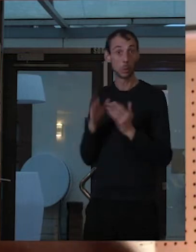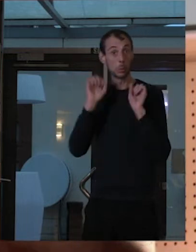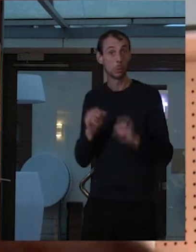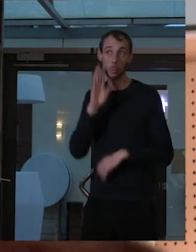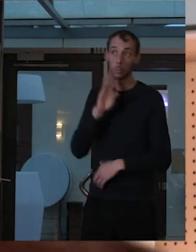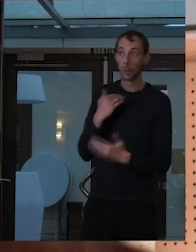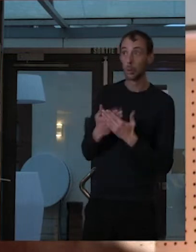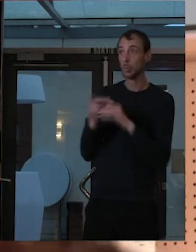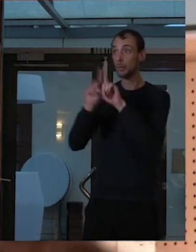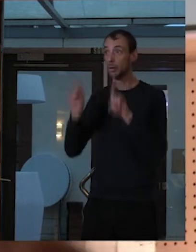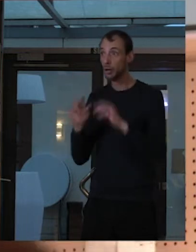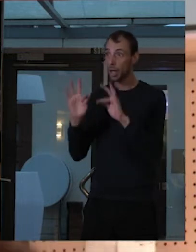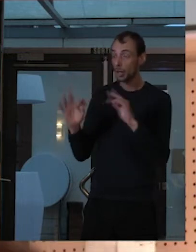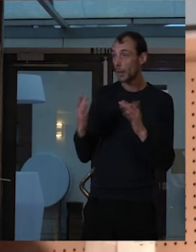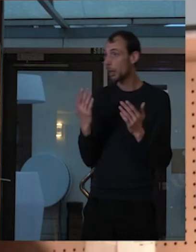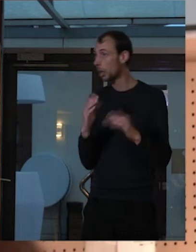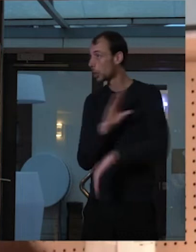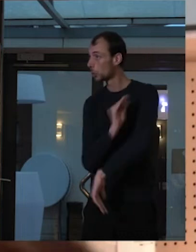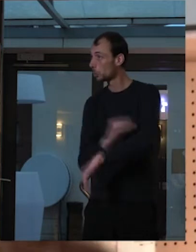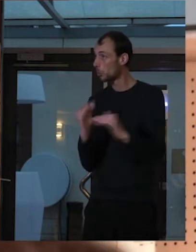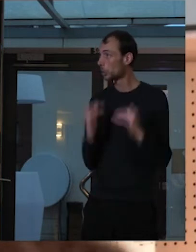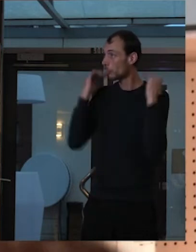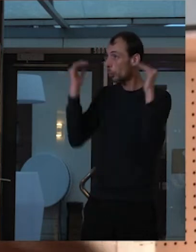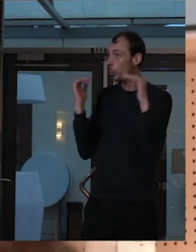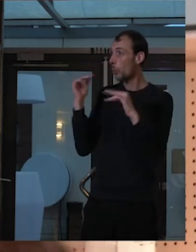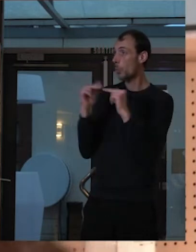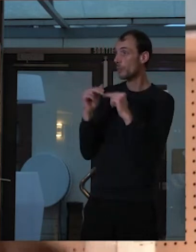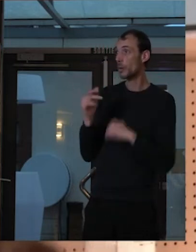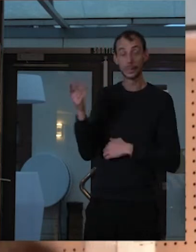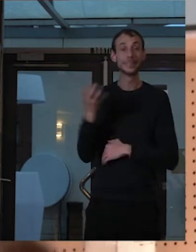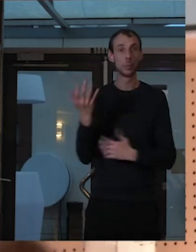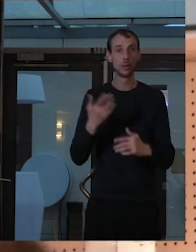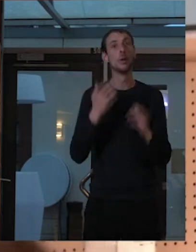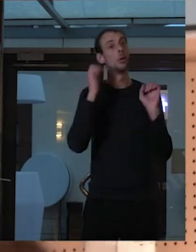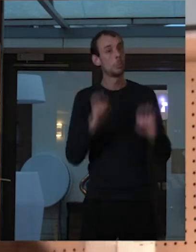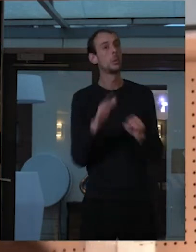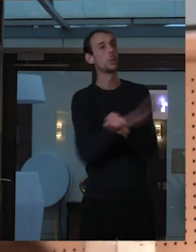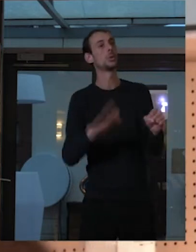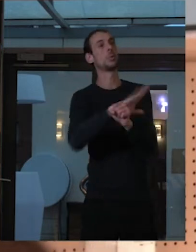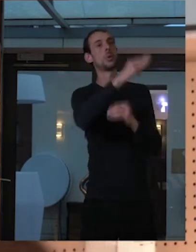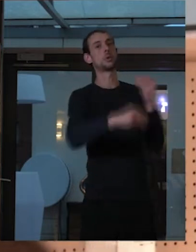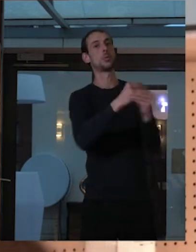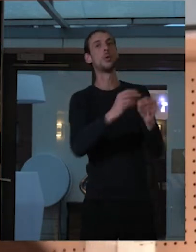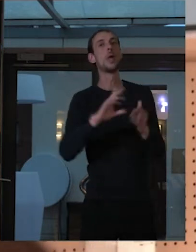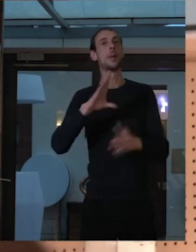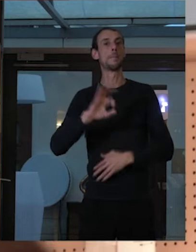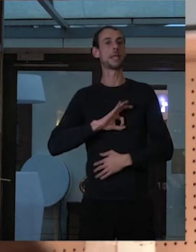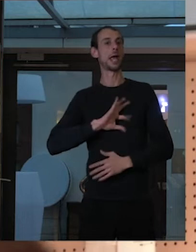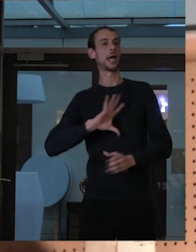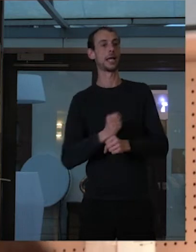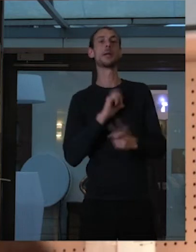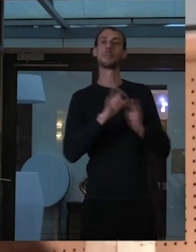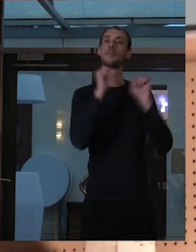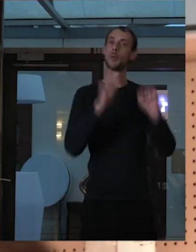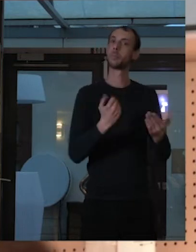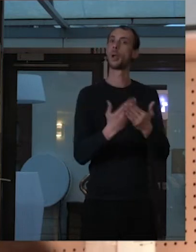niveau, ils m'ont répondu que seuls les médaillés pour un championnat du monde pouvaient prétendre à avoir cette attestation.